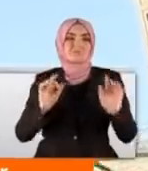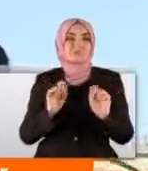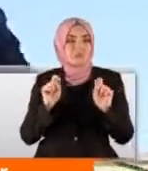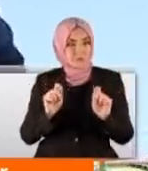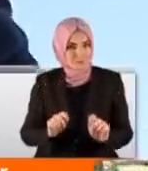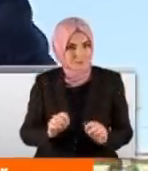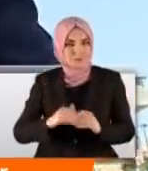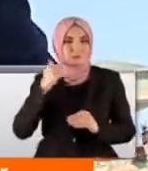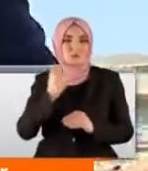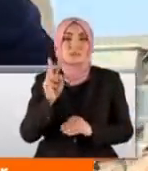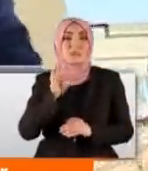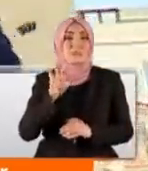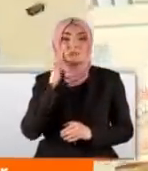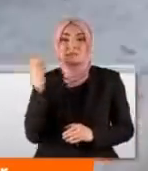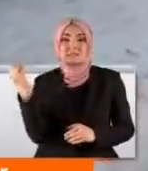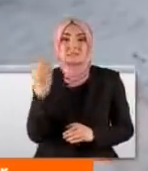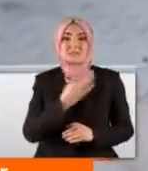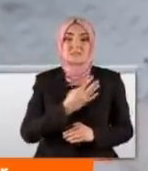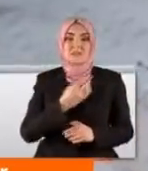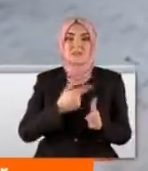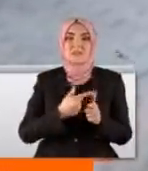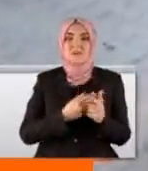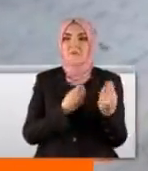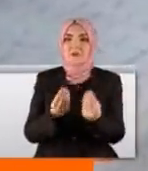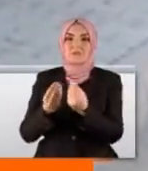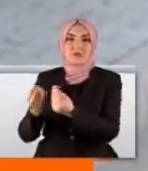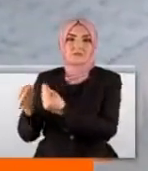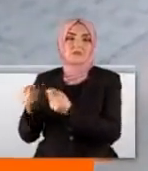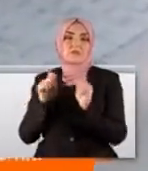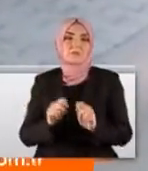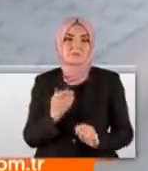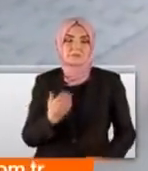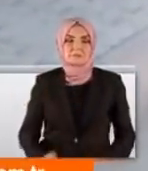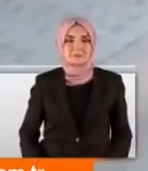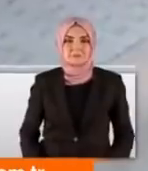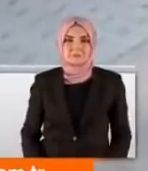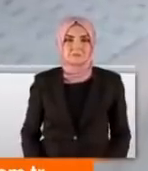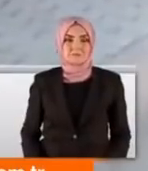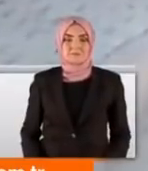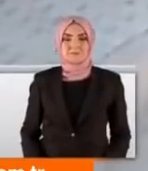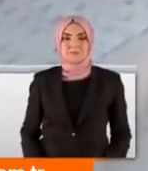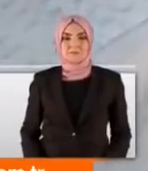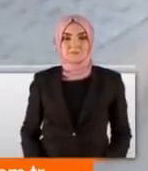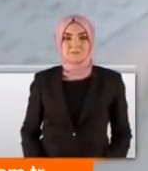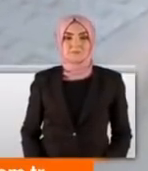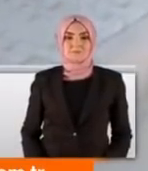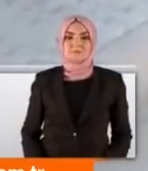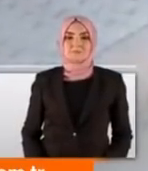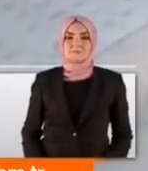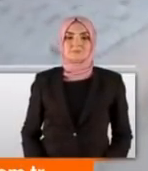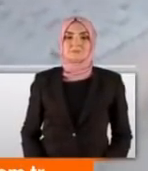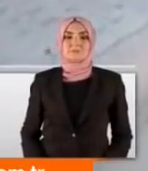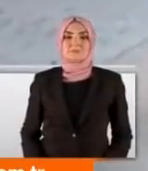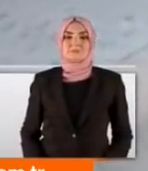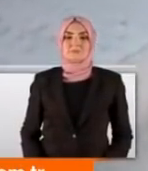tam 25 kişiye kiraya verdi. Bana 5.250 TL para kaptırdım. Dün ev sahibini arıyorum, anahtarı